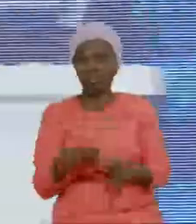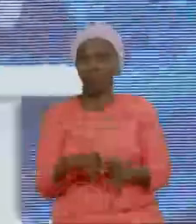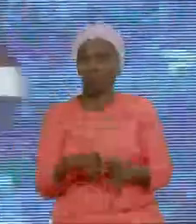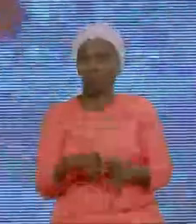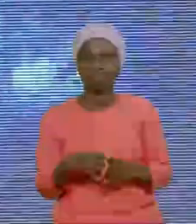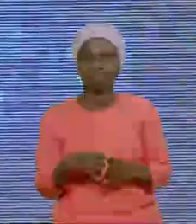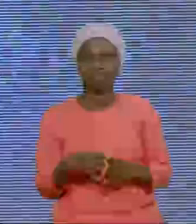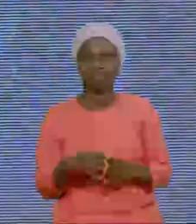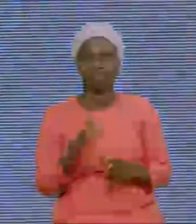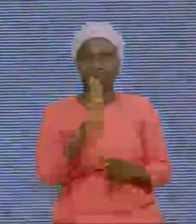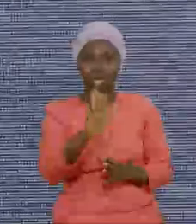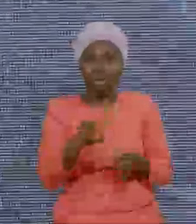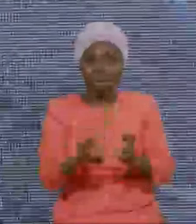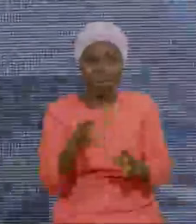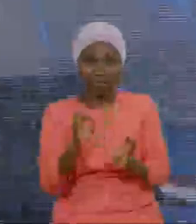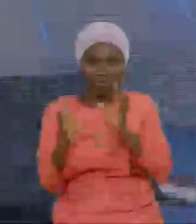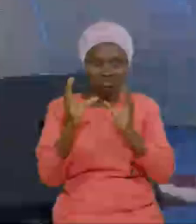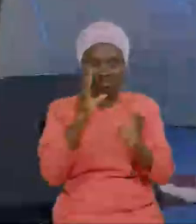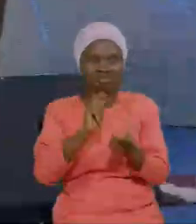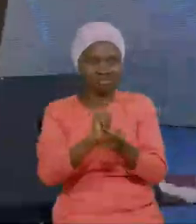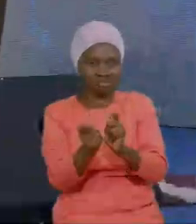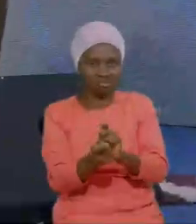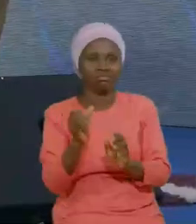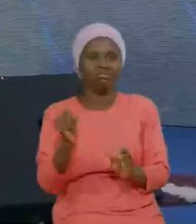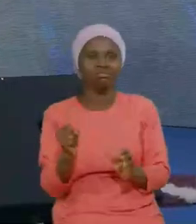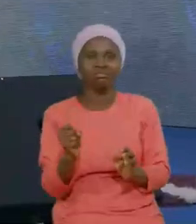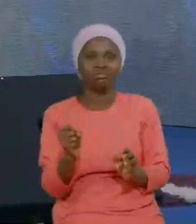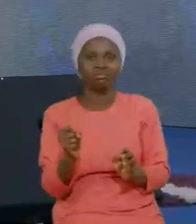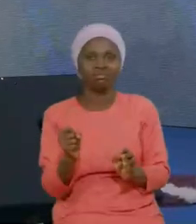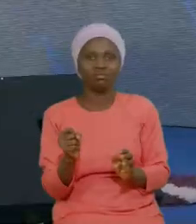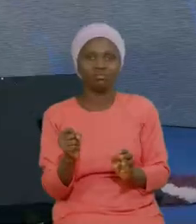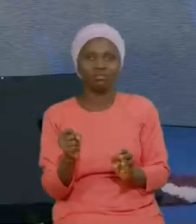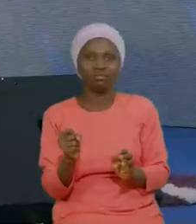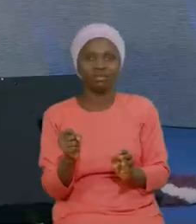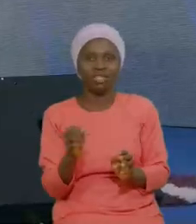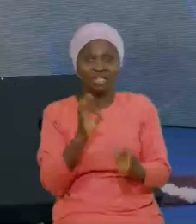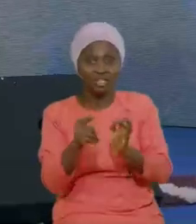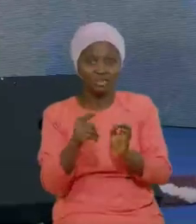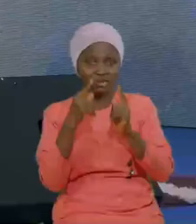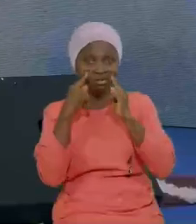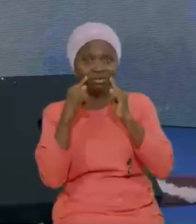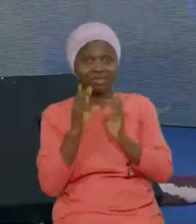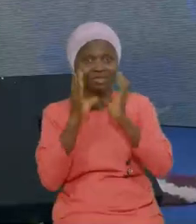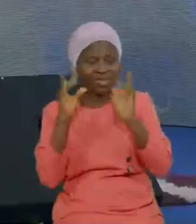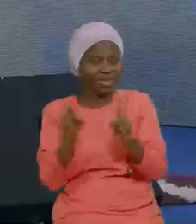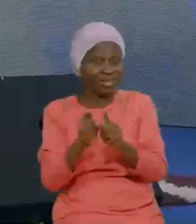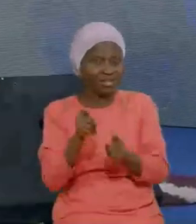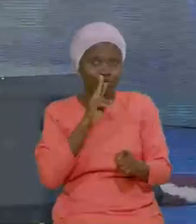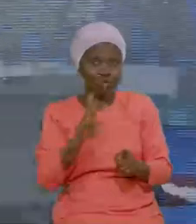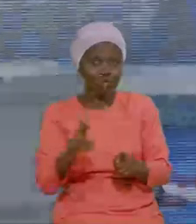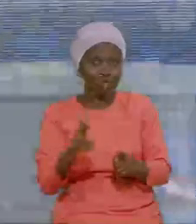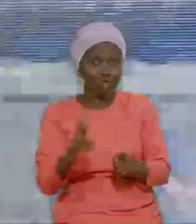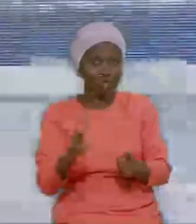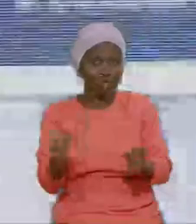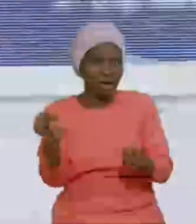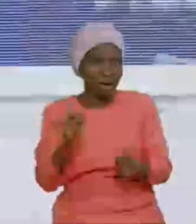of communication changes. Ton moyen de communication change. If you cry, if you kick like you were when you were an